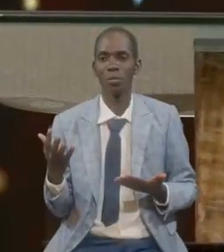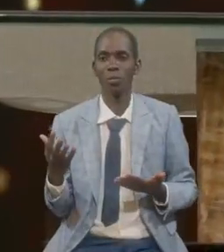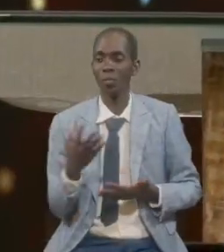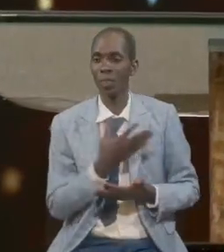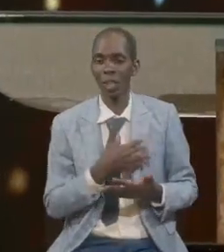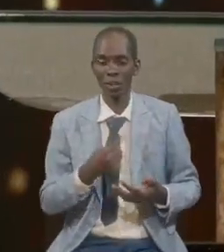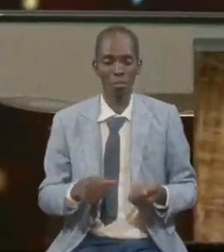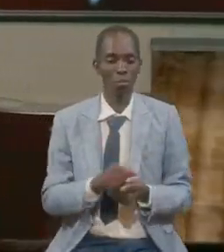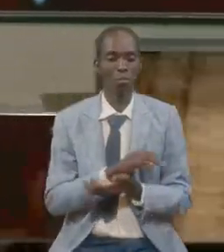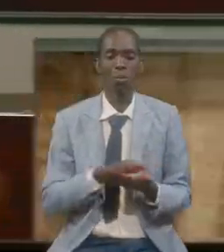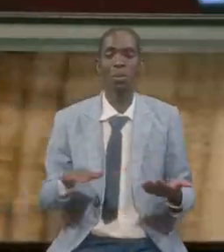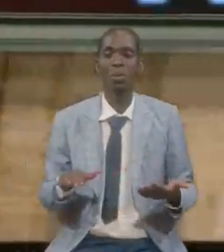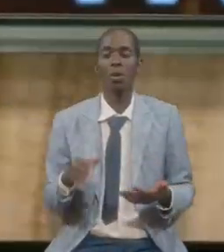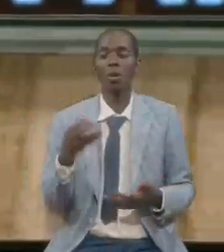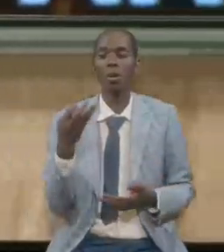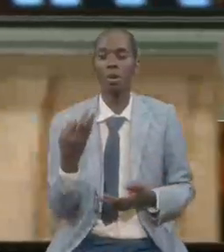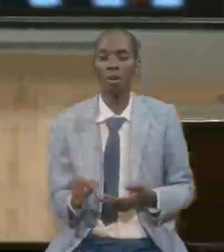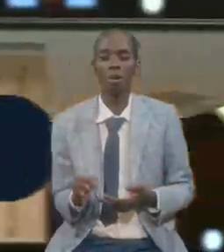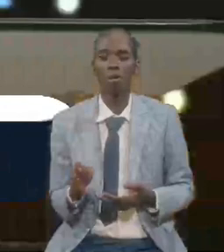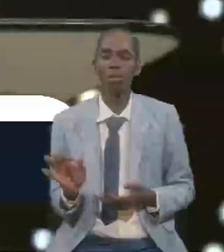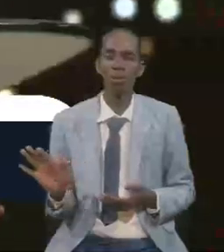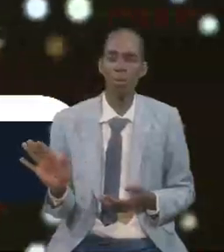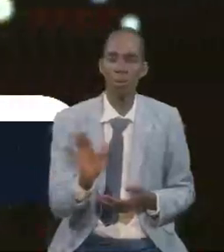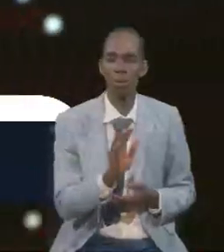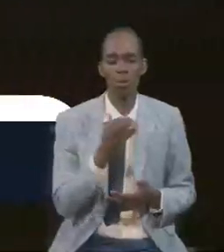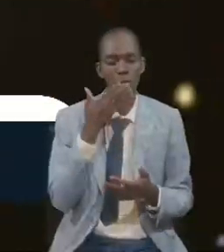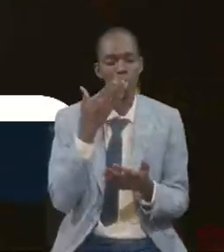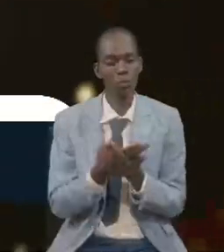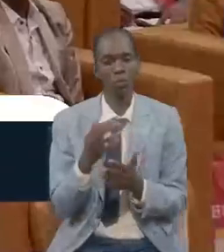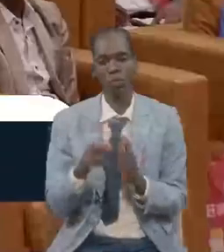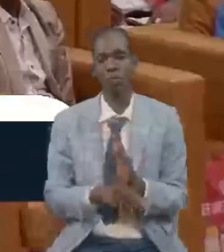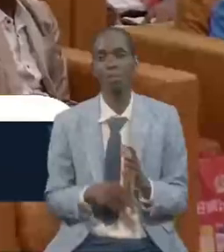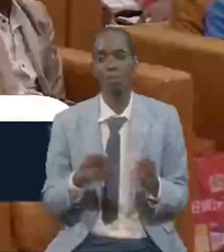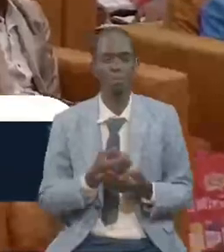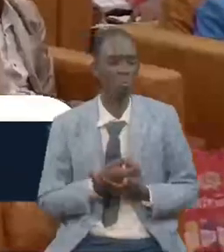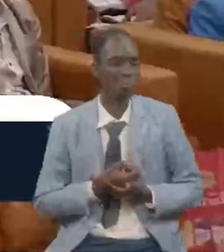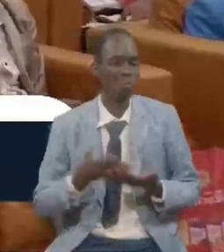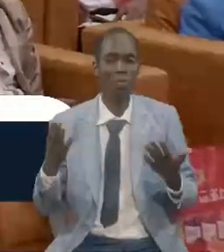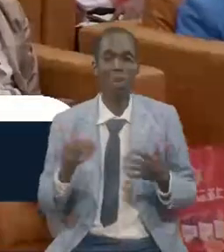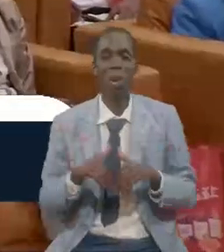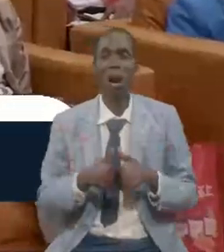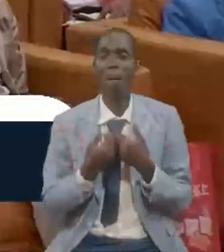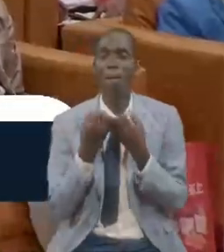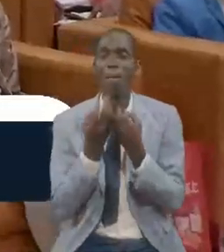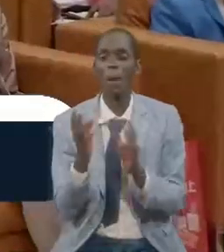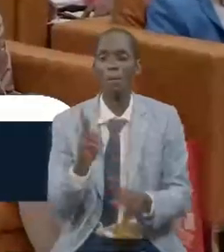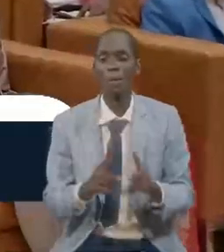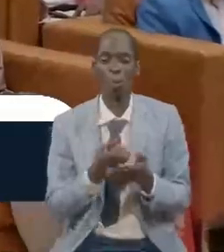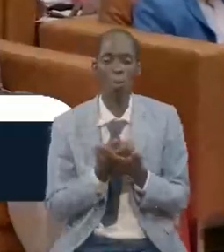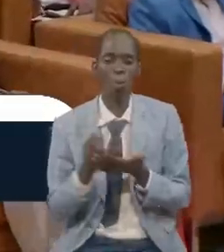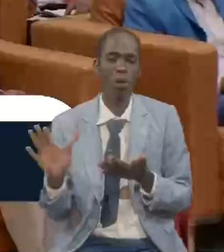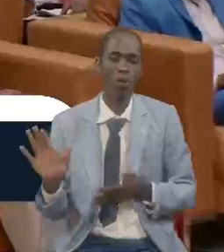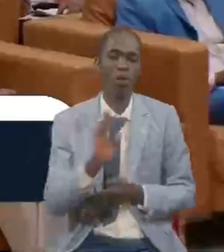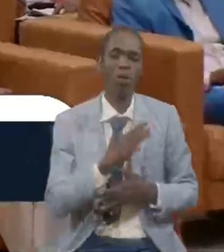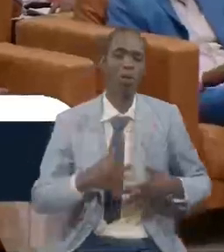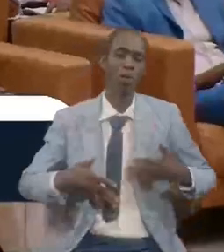la destruction de leur beauté. Le gaspillage. Combien de personnes ont gâché leur